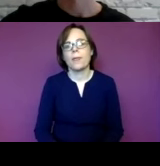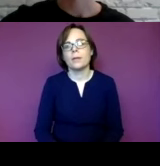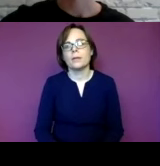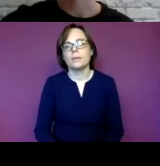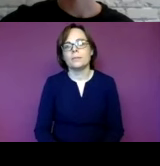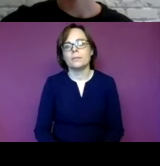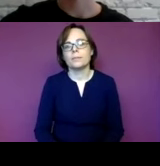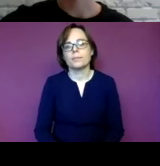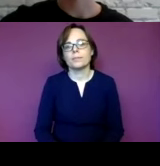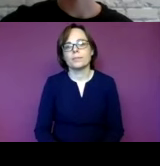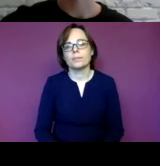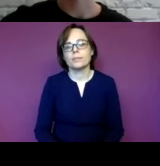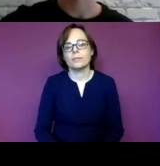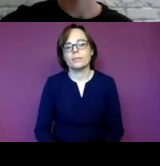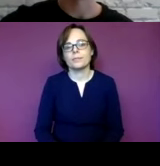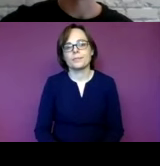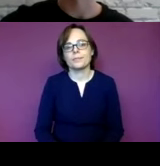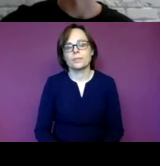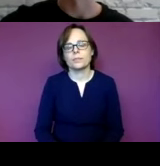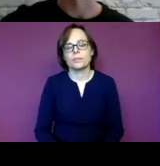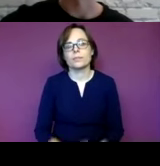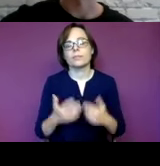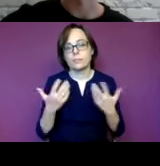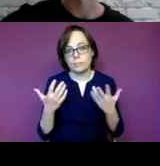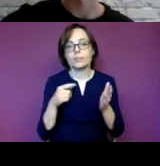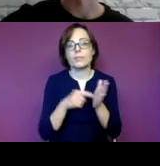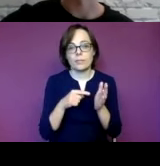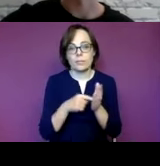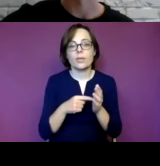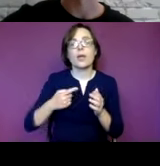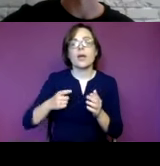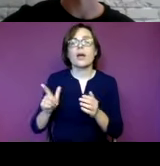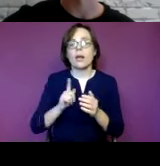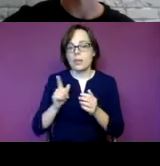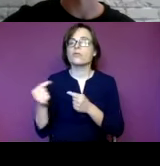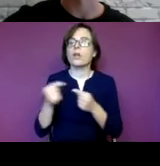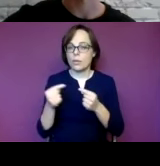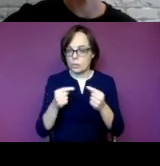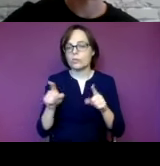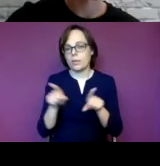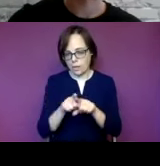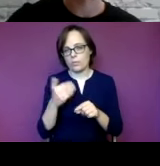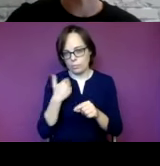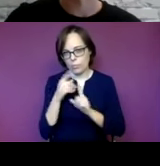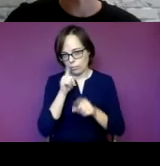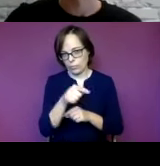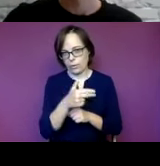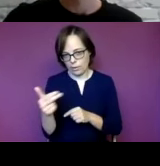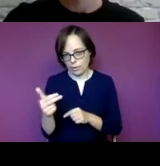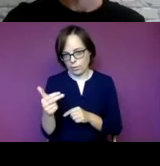To... Taki wątek się pojawił w naszej dyskusji, że to byłoby naprawdę, na pewno bardzo